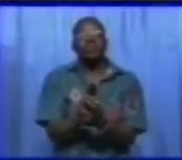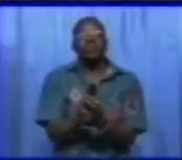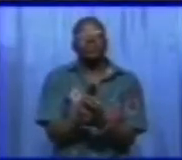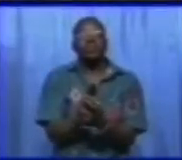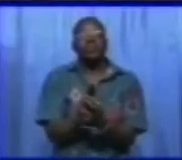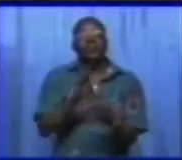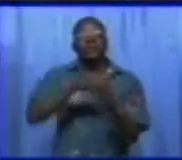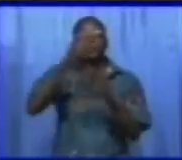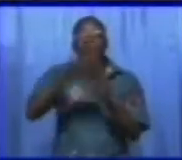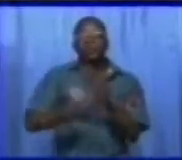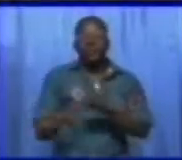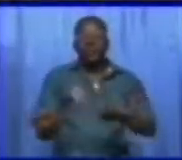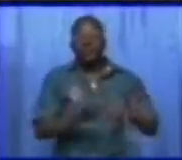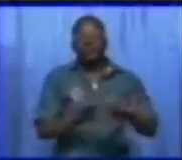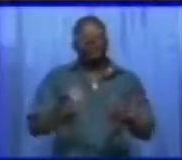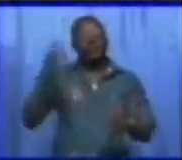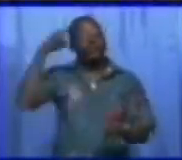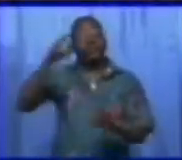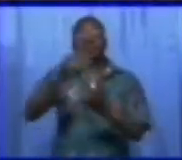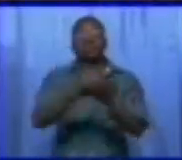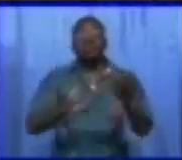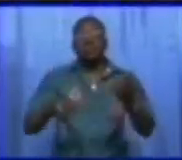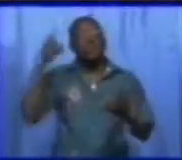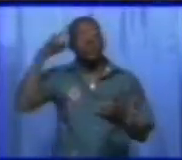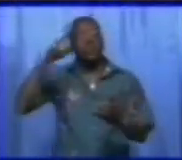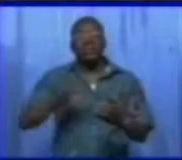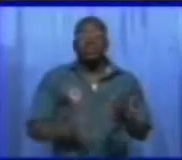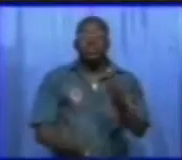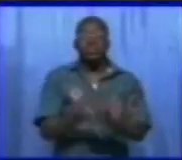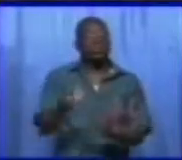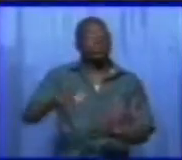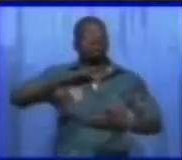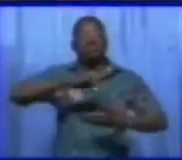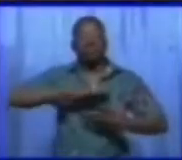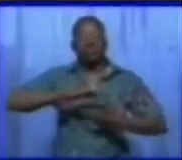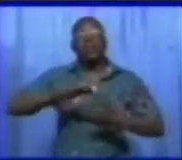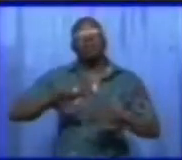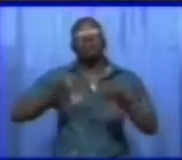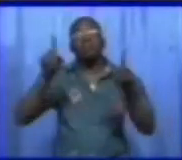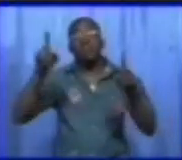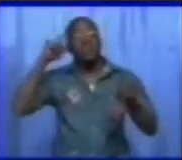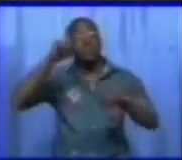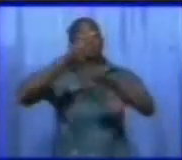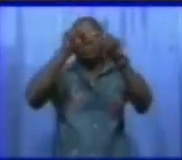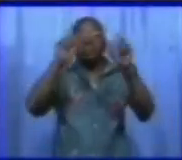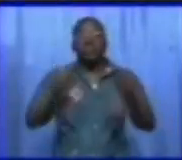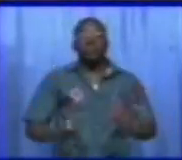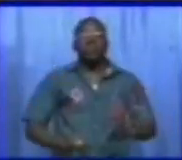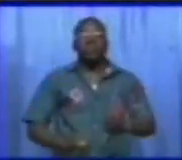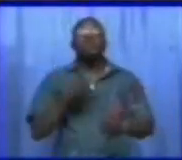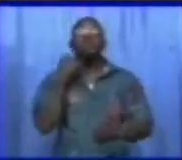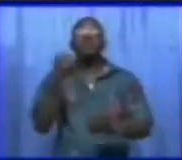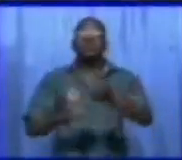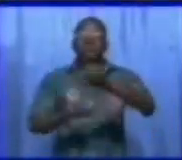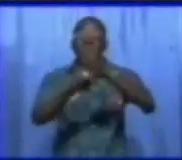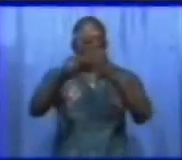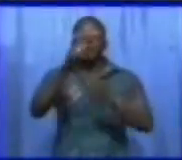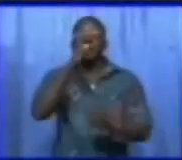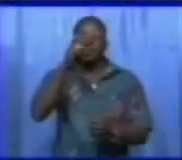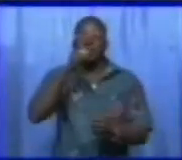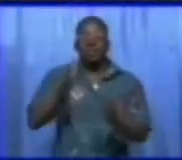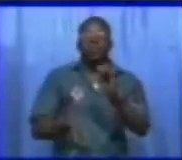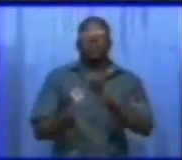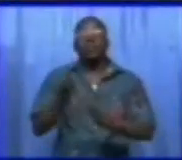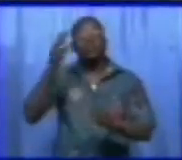Le bilan fait état d'une récente campagne agricole des plus satisfaisantes, certes, mais la question de l'insécurité alimentaire et partant celle